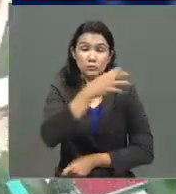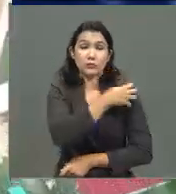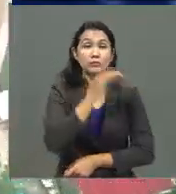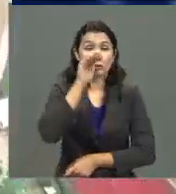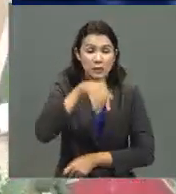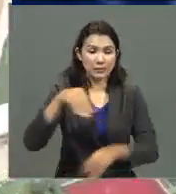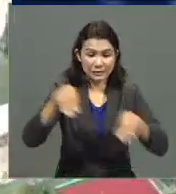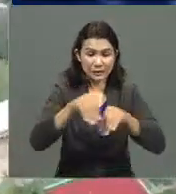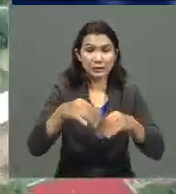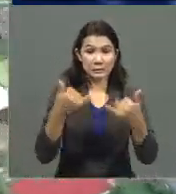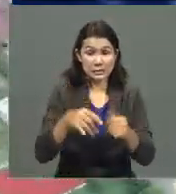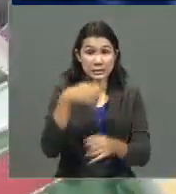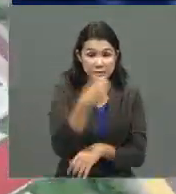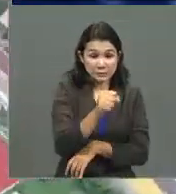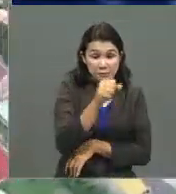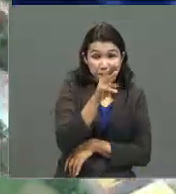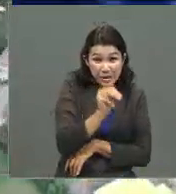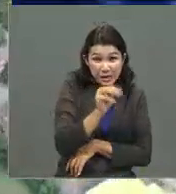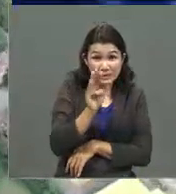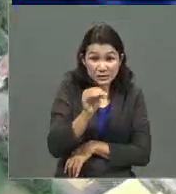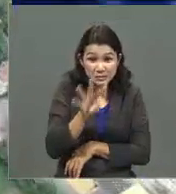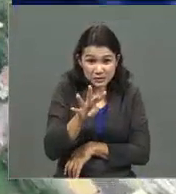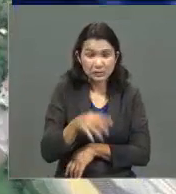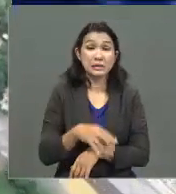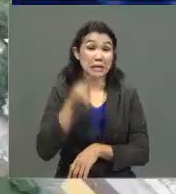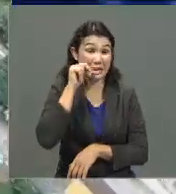แม้ว่าจะมีมวลน้ำไหลเข้ามาเพิ่มเติมอีกประกอบกับช่วงนี้ก็มีฝนตกลงมาอย่างต่อเนื่องด้วยนะคะล่าสุดวัดปริมาณน้ำในแม่น้ำยมริเวณจุดวัดน้ำสถานีดับเพลิงเทศบาลเมืองสวรรคโลกระดับน้ำอยู่ที่10เมตร 44เซนติเมตรซึ่งมวลน้ำก้อนนี้เนี่ยจะไหลไปยังอำเภอศรีสำโรงอำเภอเมืองแล้วก็อำเภอกงไกรลาศของจังหวัดสุโขทัยก่อนที่จะลงไปที่อำเภอบางระกำจังหวัดพิษณุโลกต่อไปค่ะ